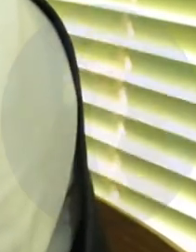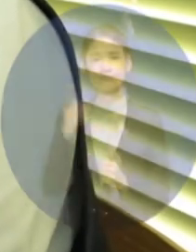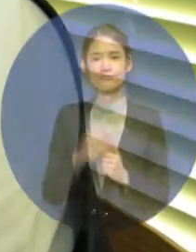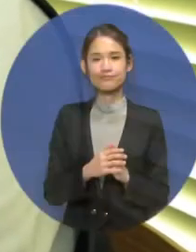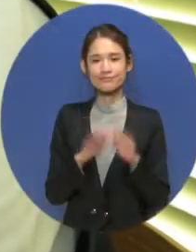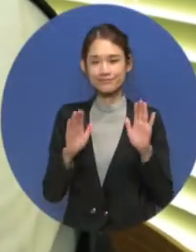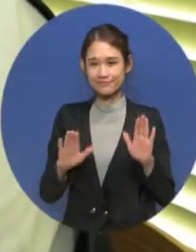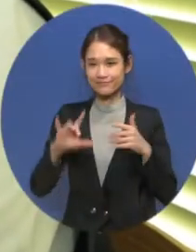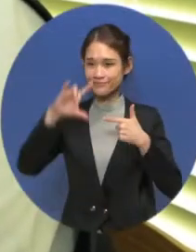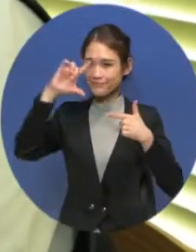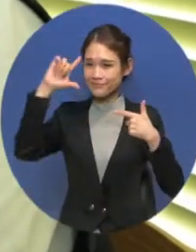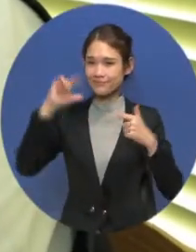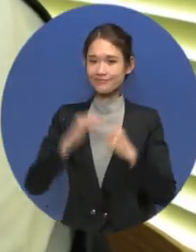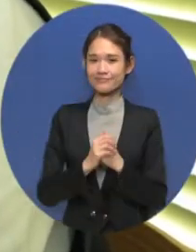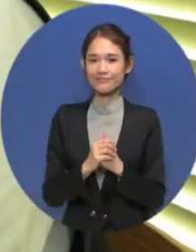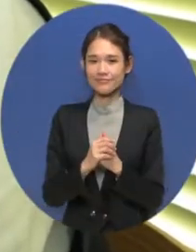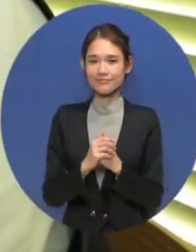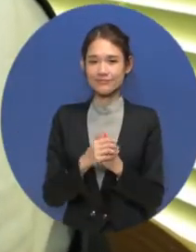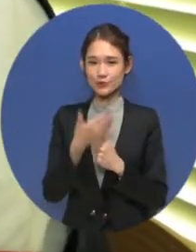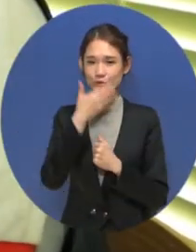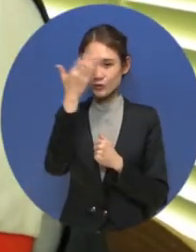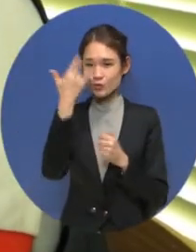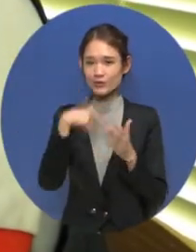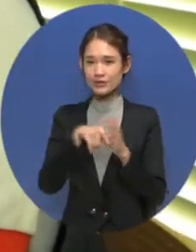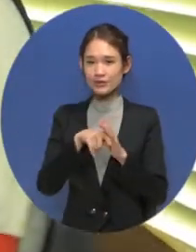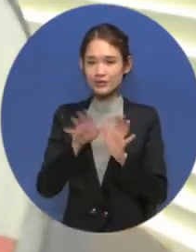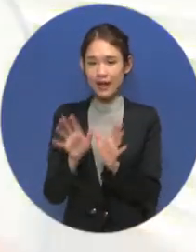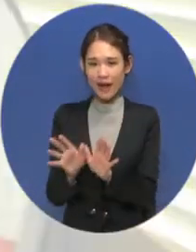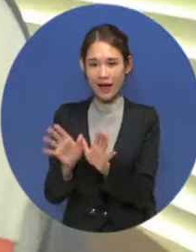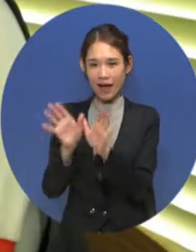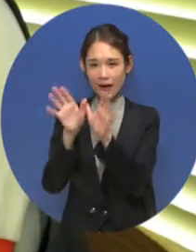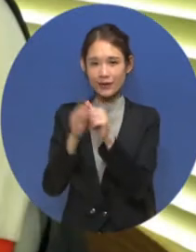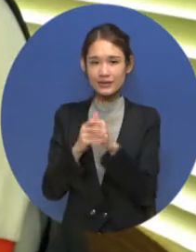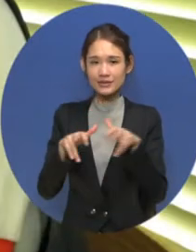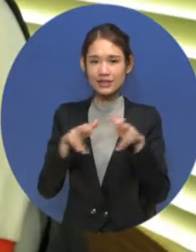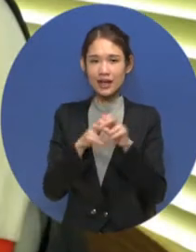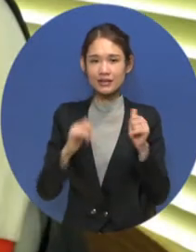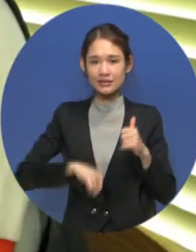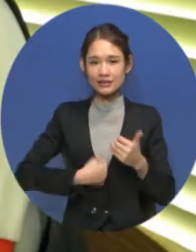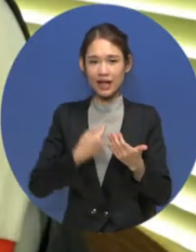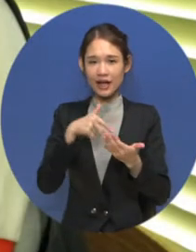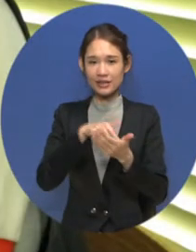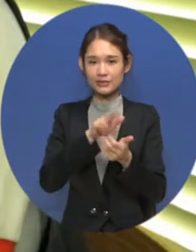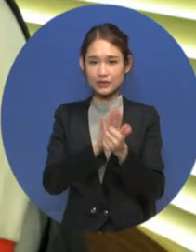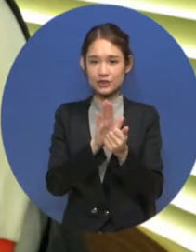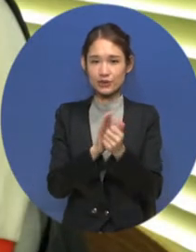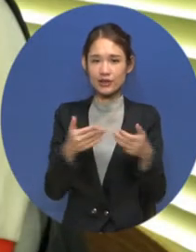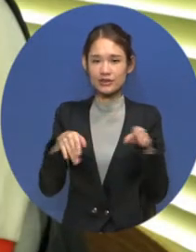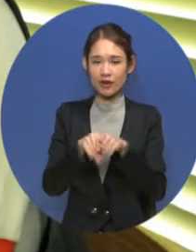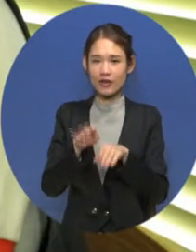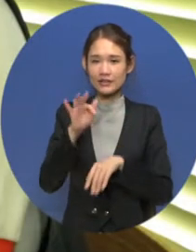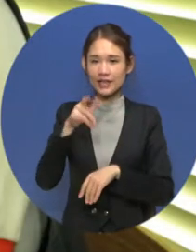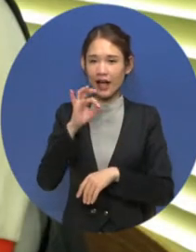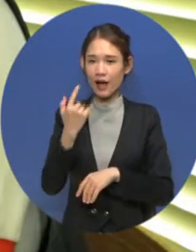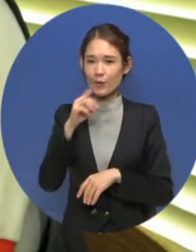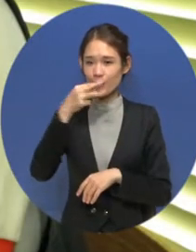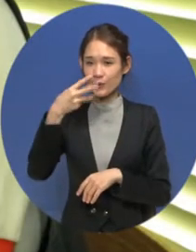희망인 오늘의 주인공, 꿈을 향해 날아오르다. 장애인 자립지원시설 차오름입니다.